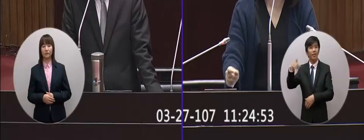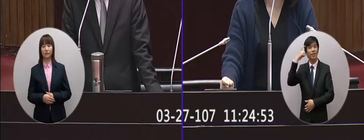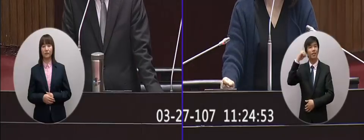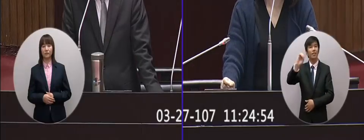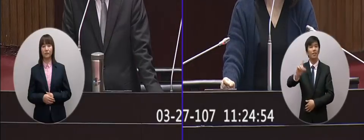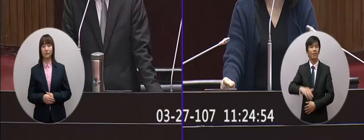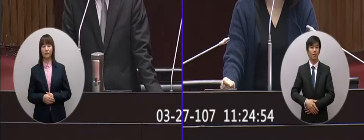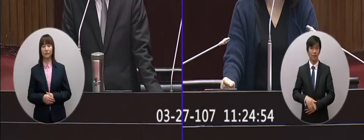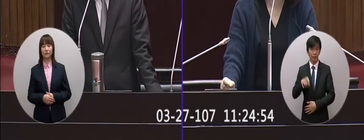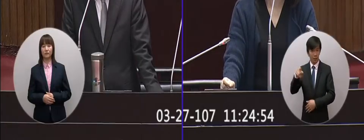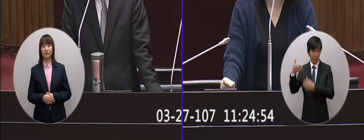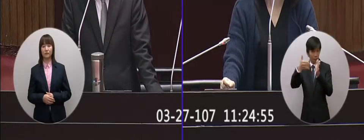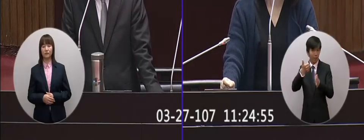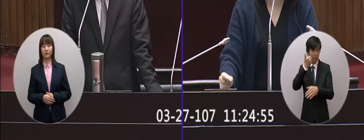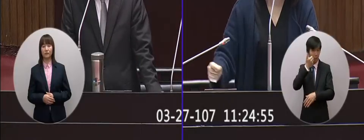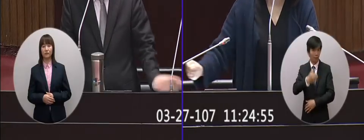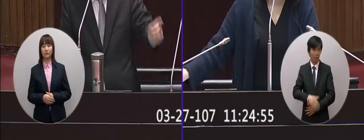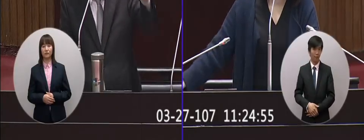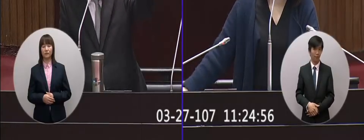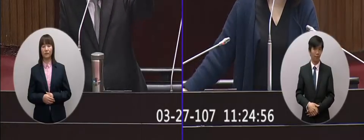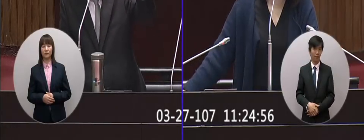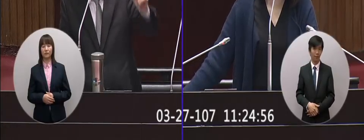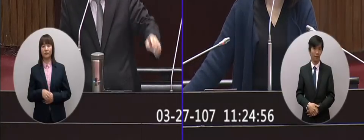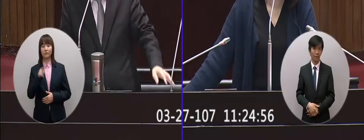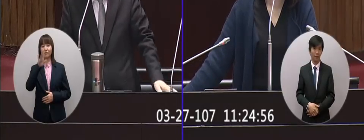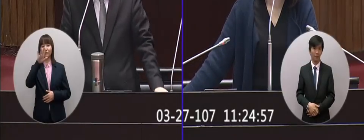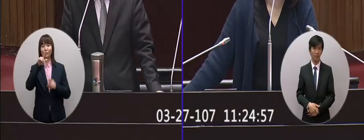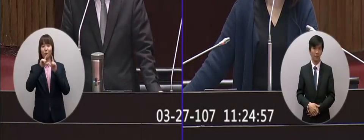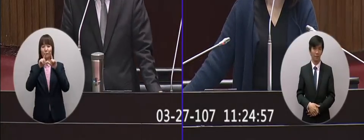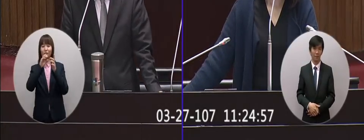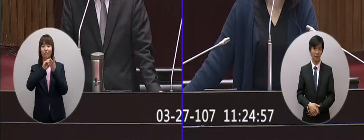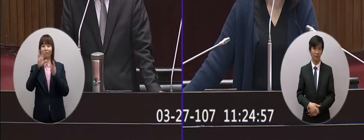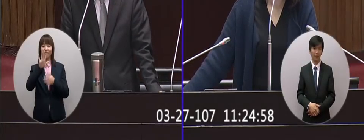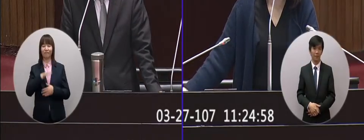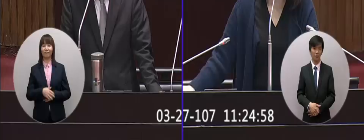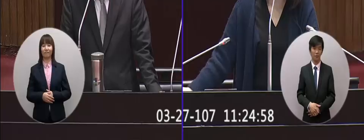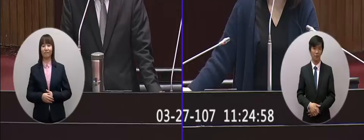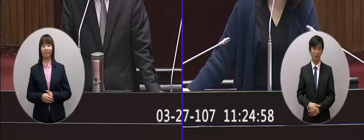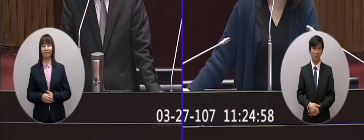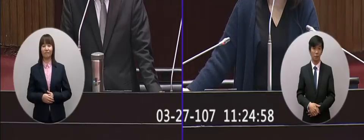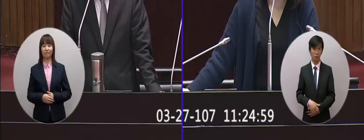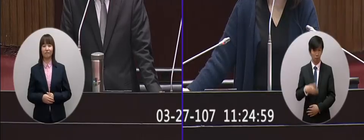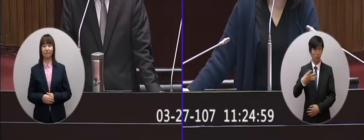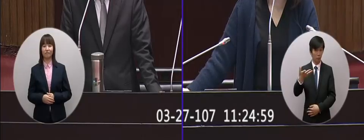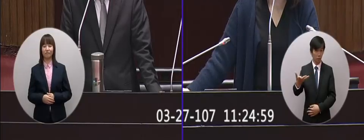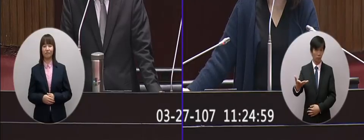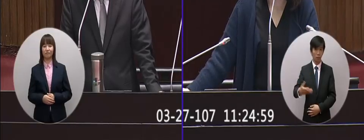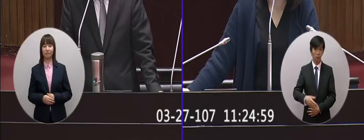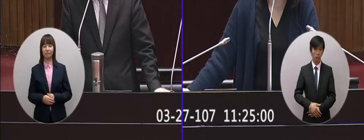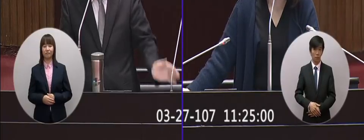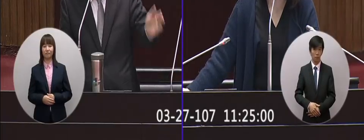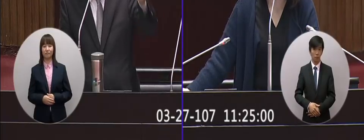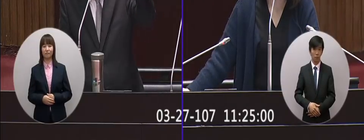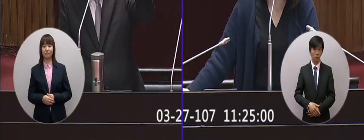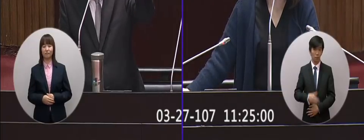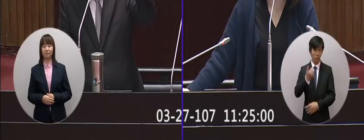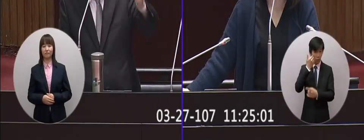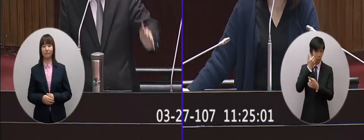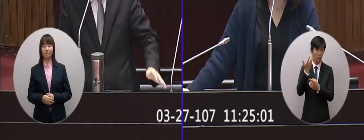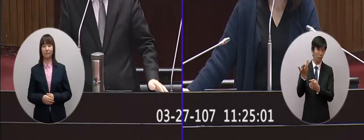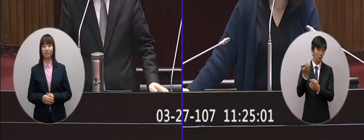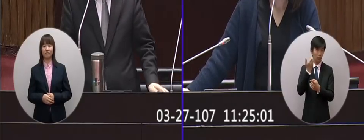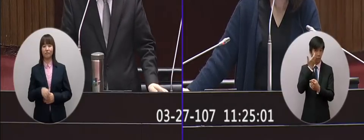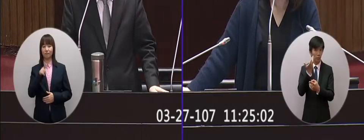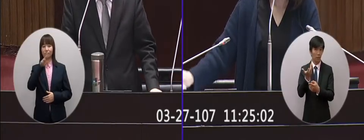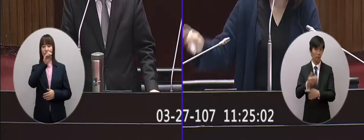她讲的是谁？ 你那边也有答案。 所以呢，她讲的是哪一位仁兄？